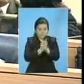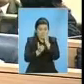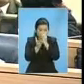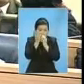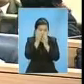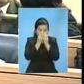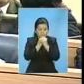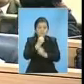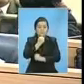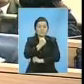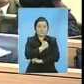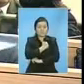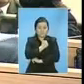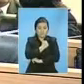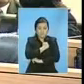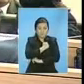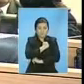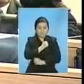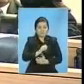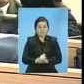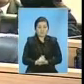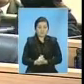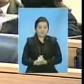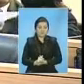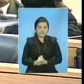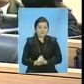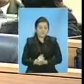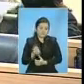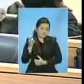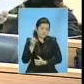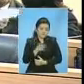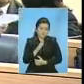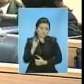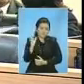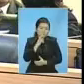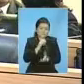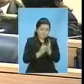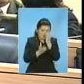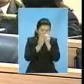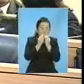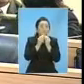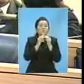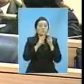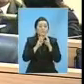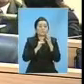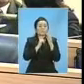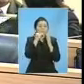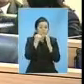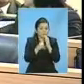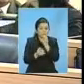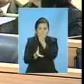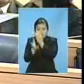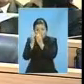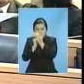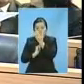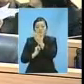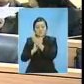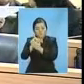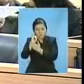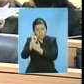กันเราจะไม่มาทำลายระบบเราจะเรียนรู้ทั้งผิดเรียนรู้ทั้งถูกประชาช